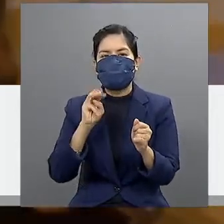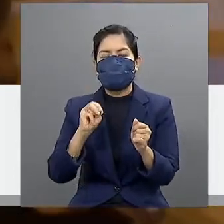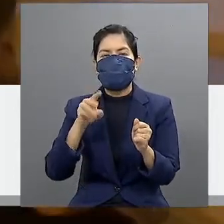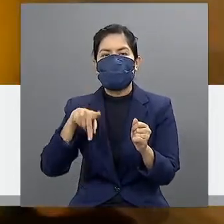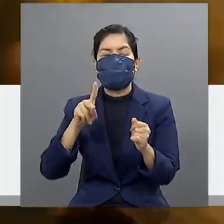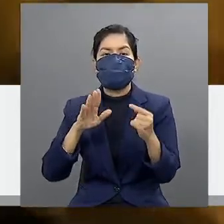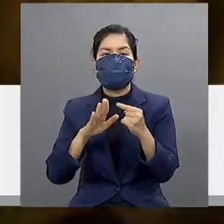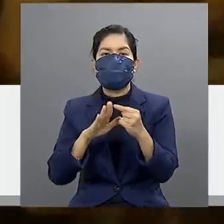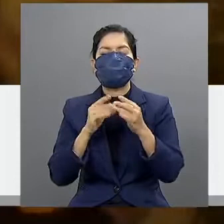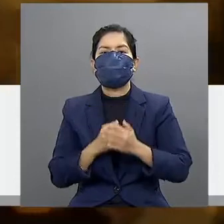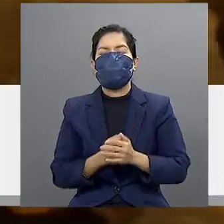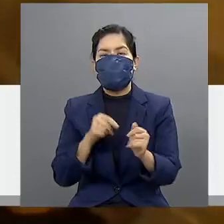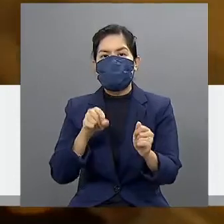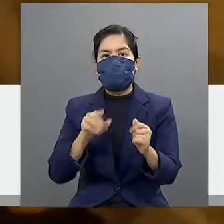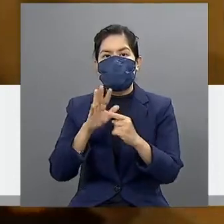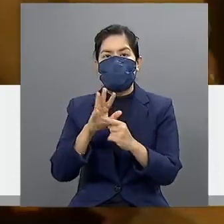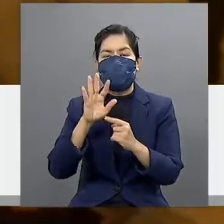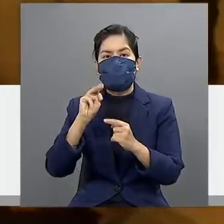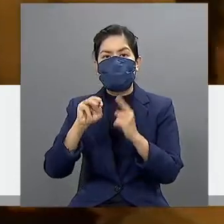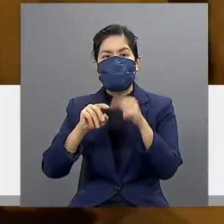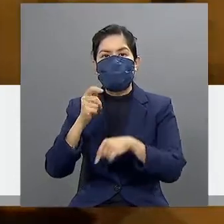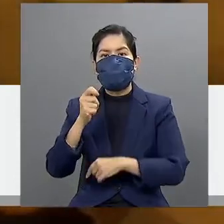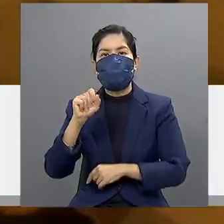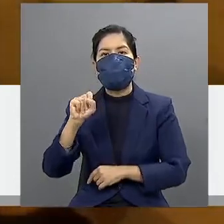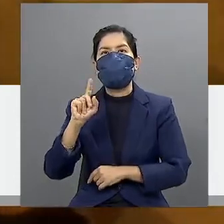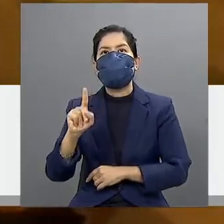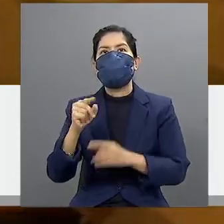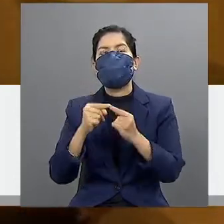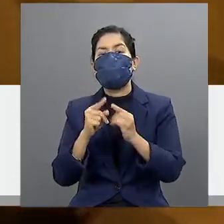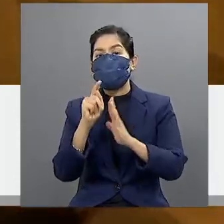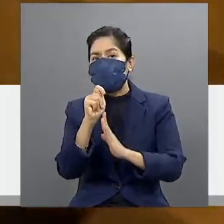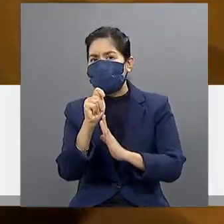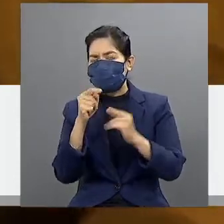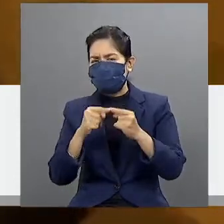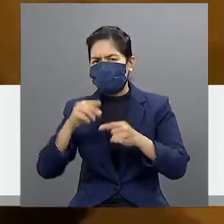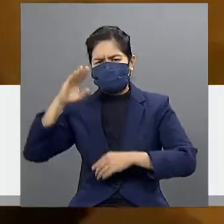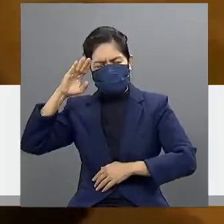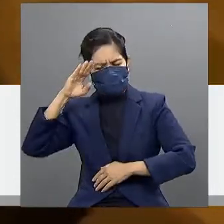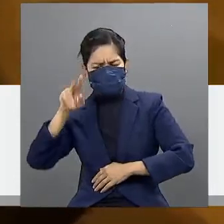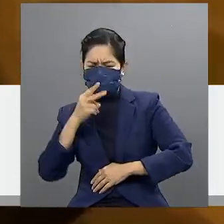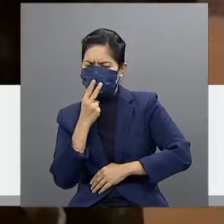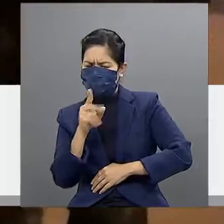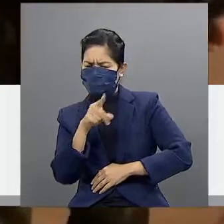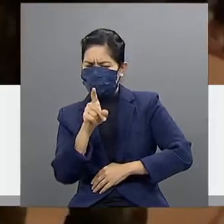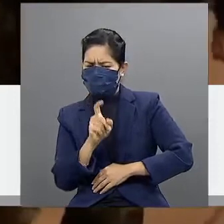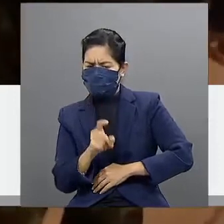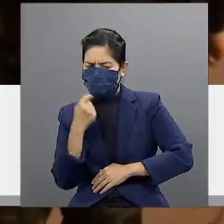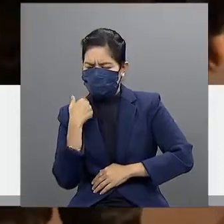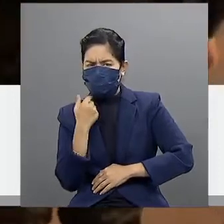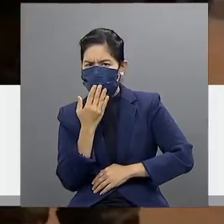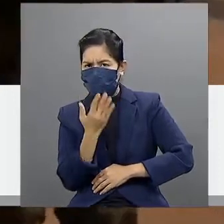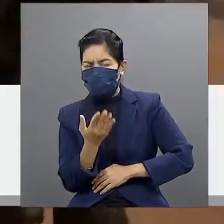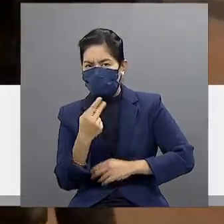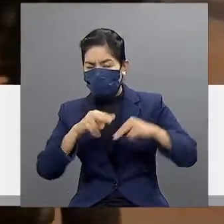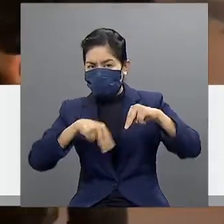จ้าหน้าที่ทหารตำรวจเห็นพิรุธเลยตรวจสอบอย่างละเอียดไปเจอแรงงานหลบซ่อนอยู่ในช่องลับนั้นนะคะนายนรัตน์เ